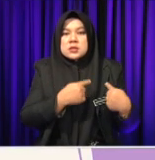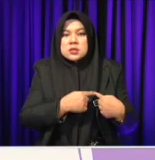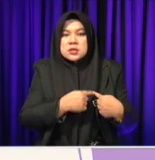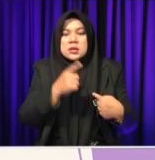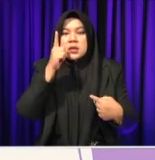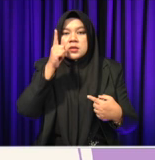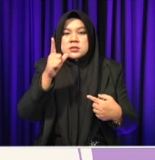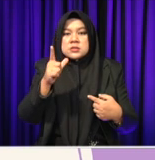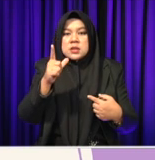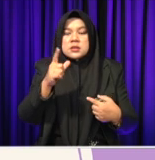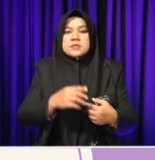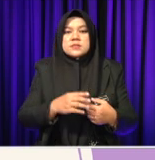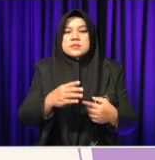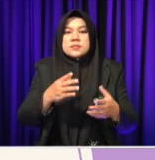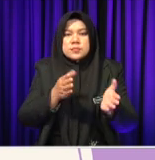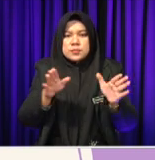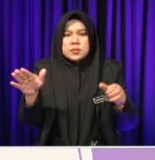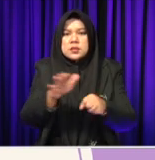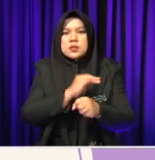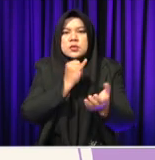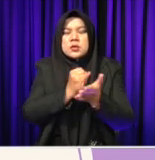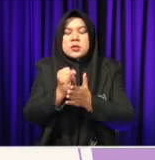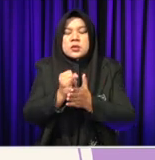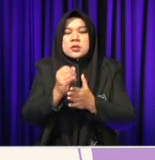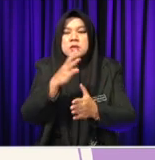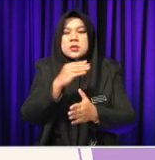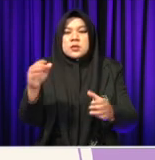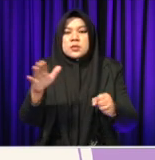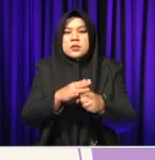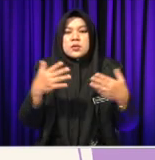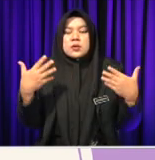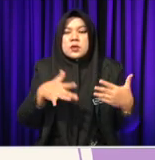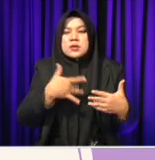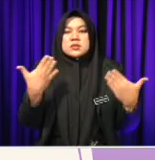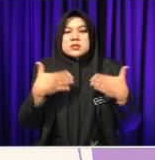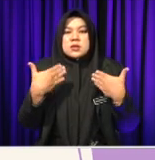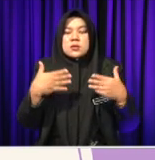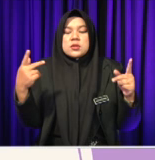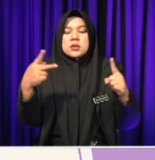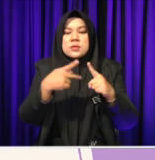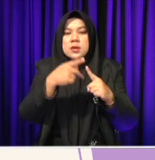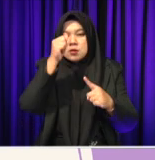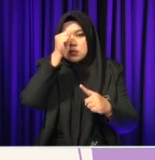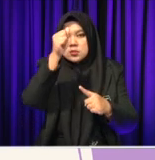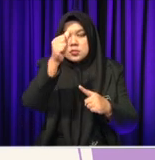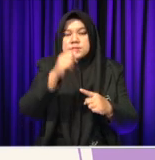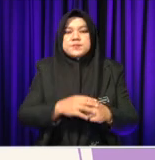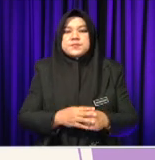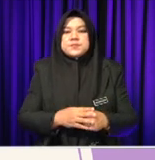lisan dengan penuh ikhlas dan rasa takut kepada Allah Contohnya apa Hakim contohnya